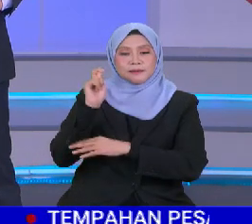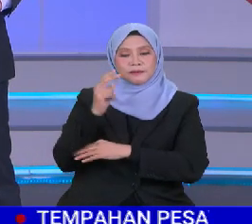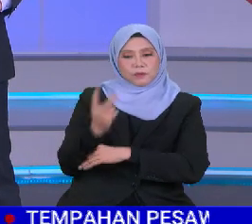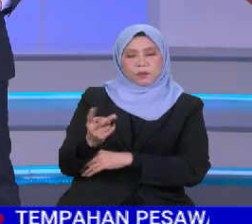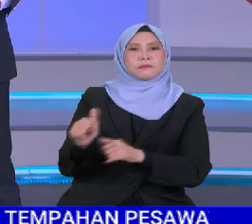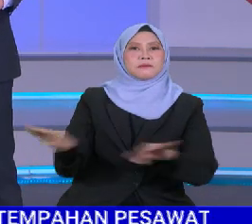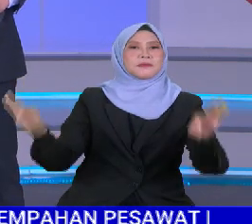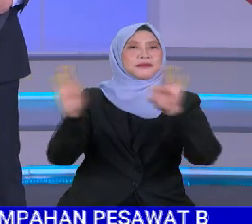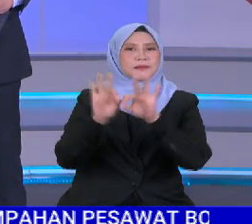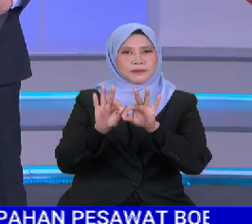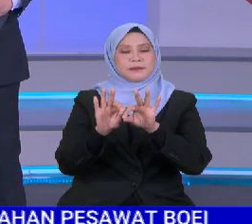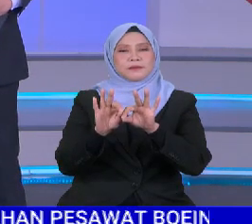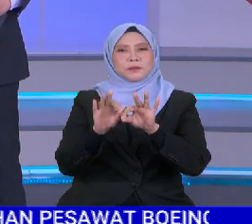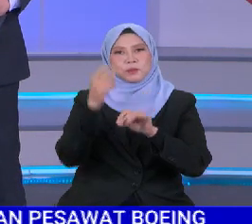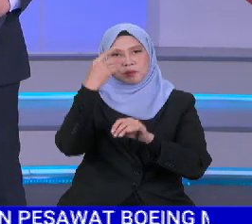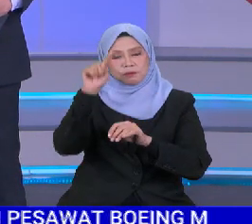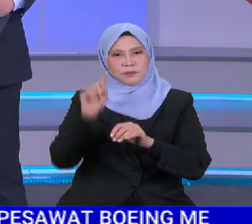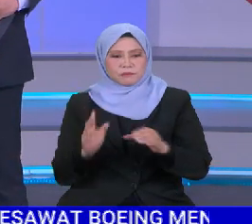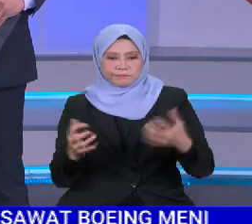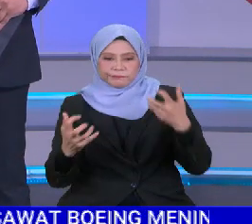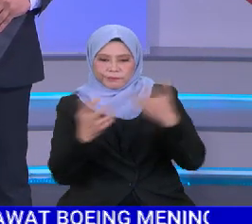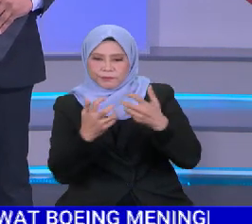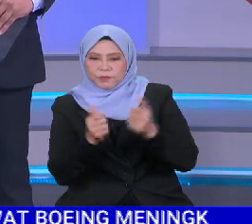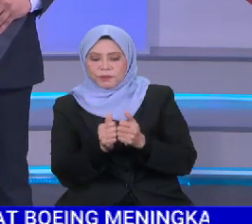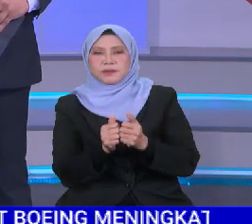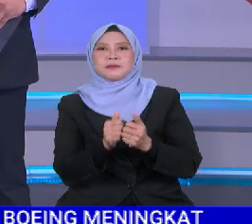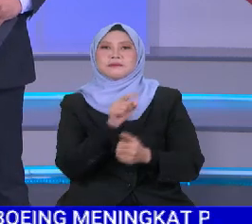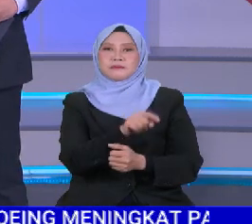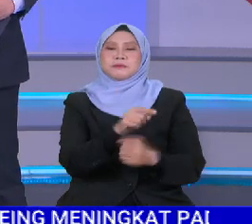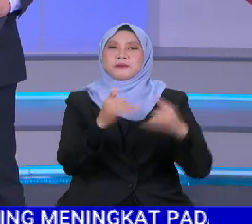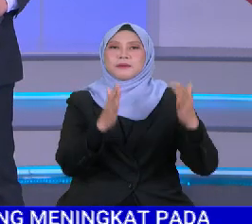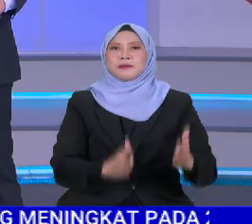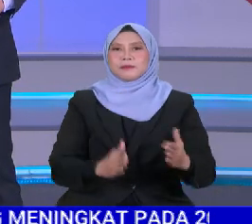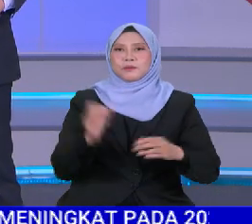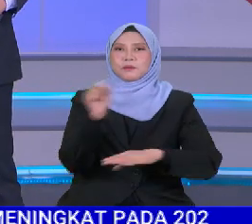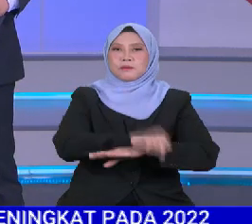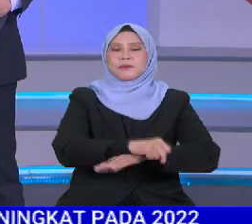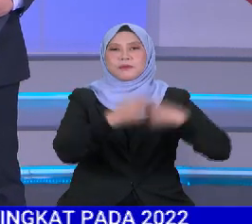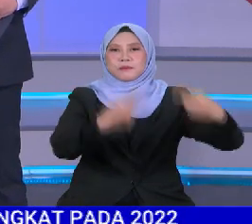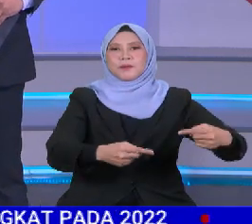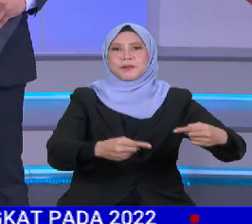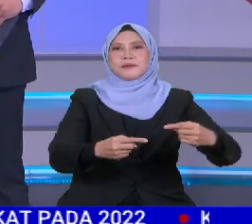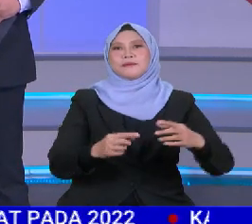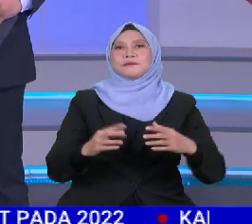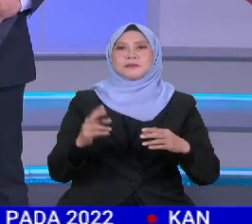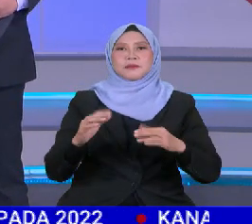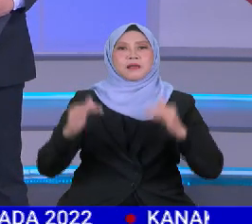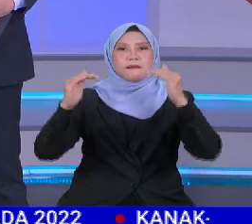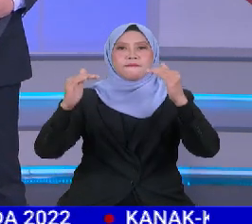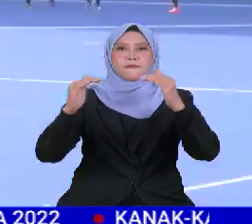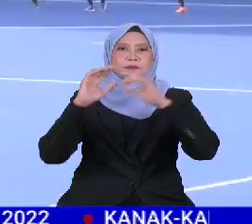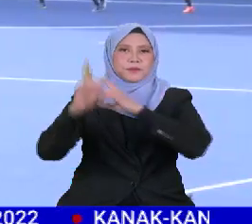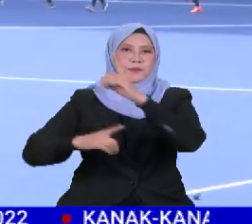dilihat penting buat The Spirit Tigers menyusahkan diri dengan corak permainan berintensiti tinggi menentang pasukan berkelas dunia.